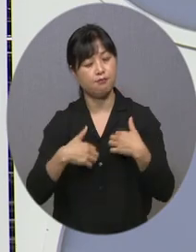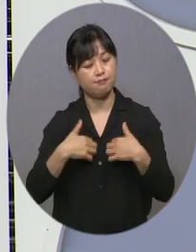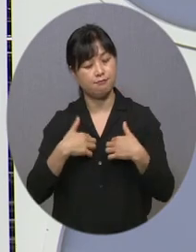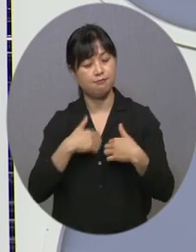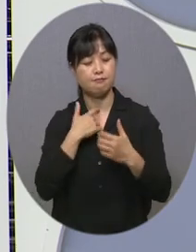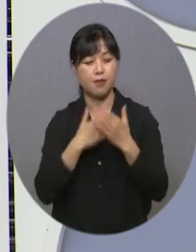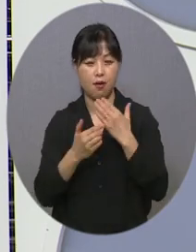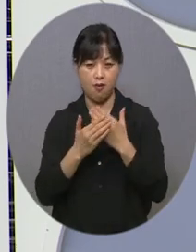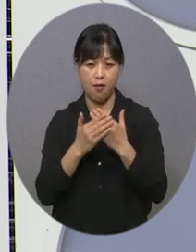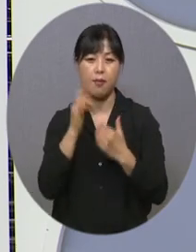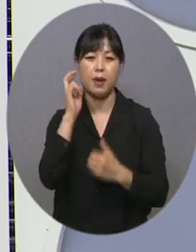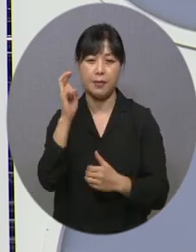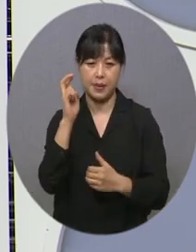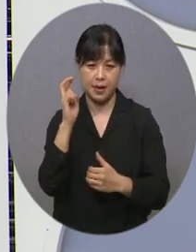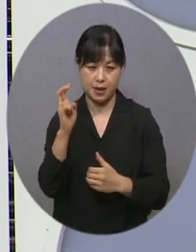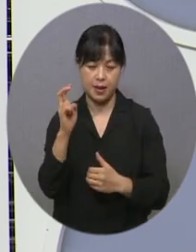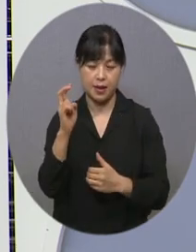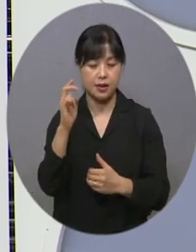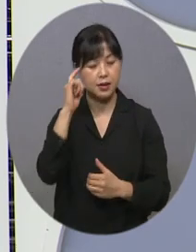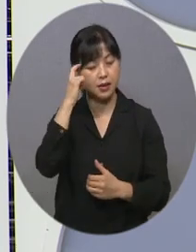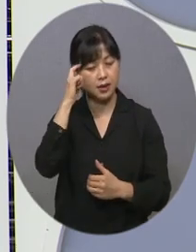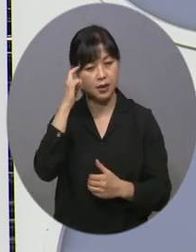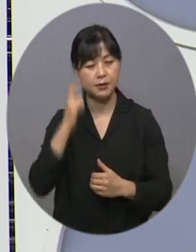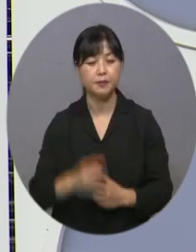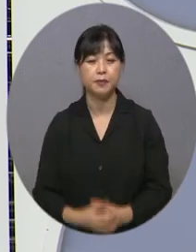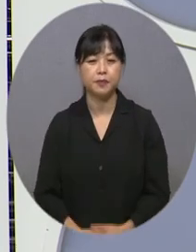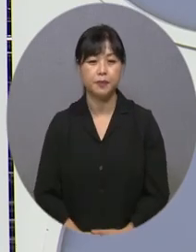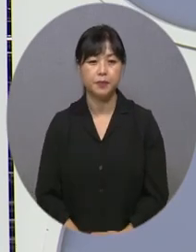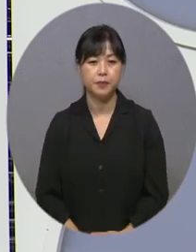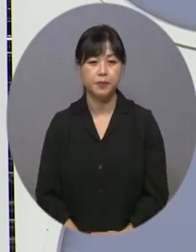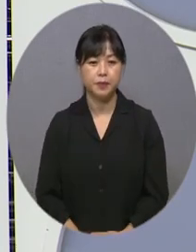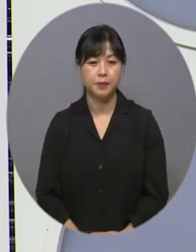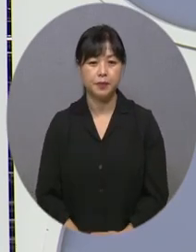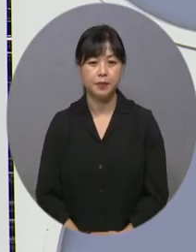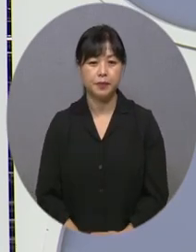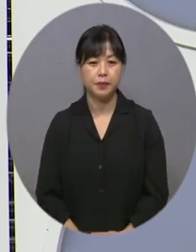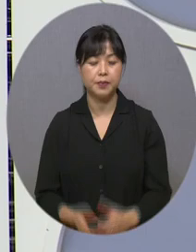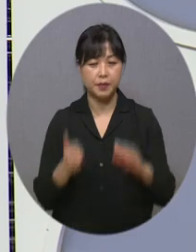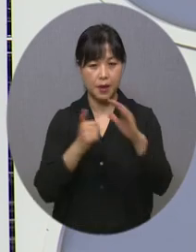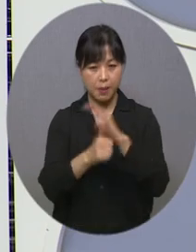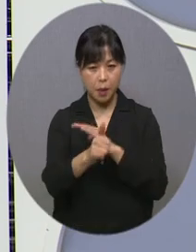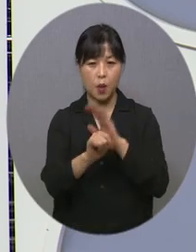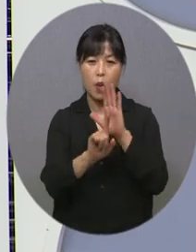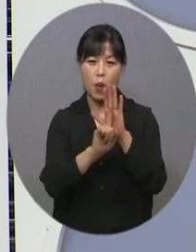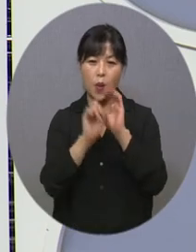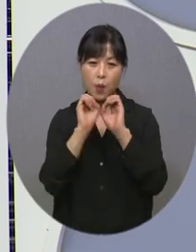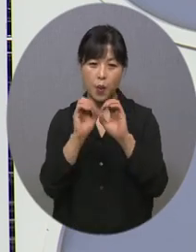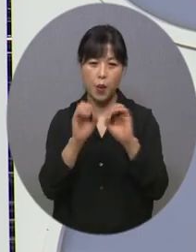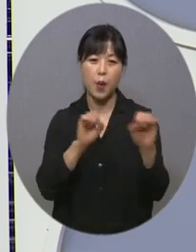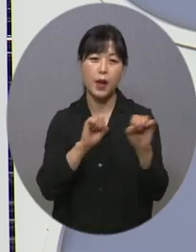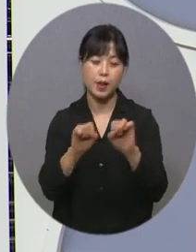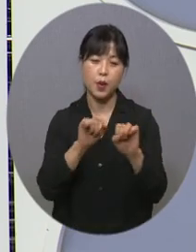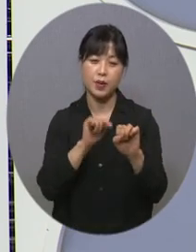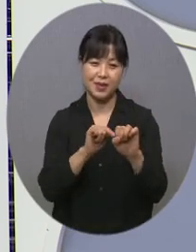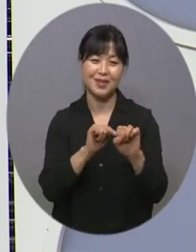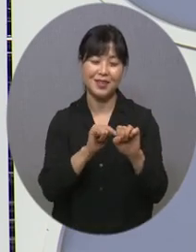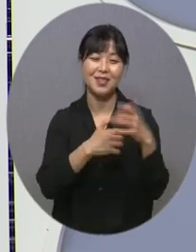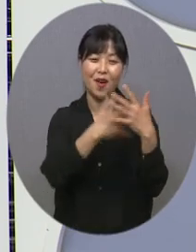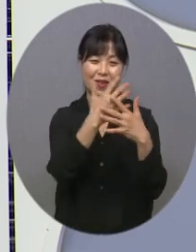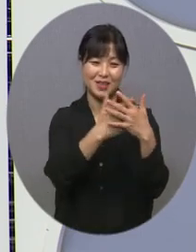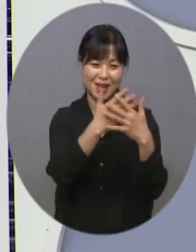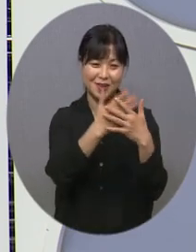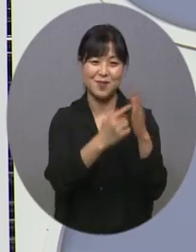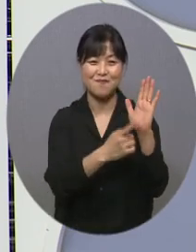통해서 즐기지 않았을까 이런 생각을 해봅니다. 그래서 그게 대표적인 이제 홍보 활동 중에 하나고요. 네.